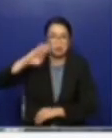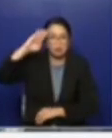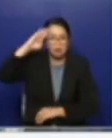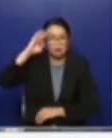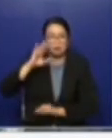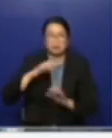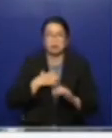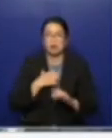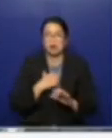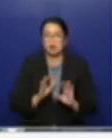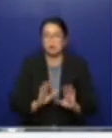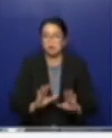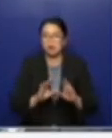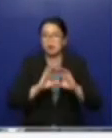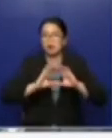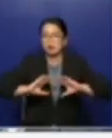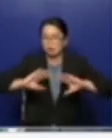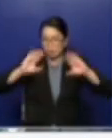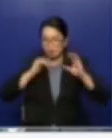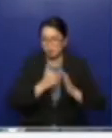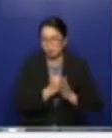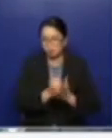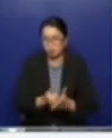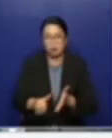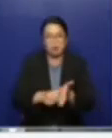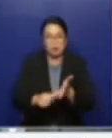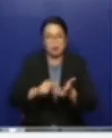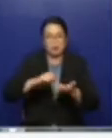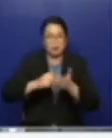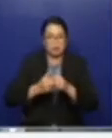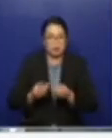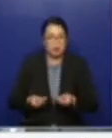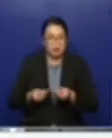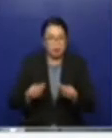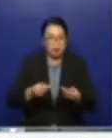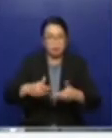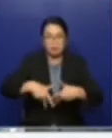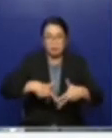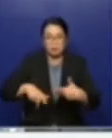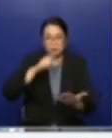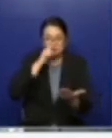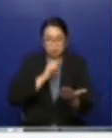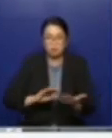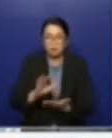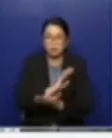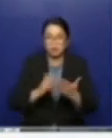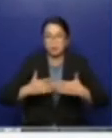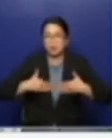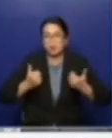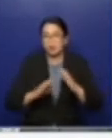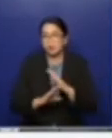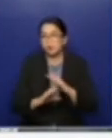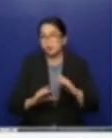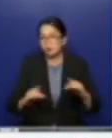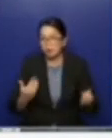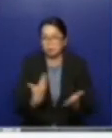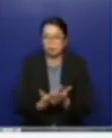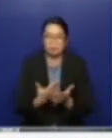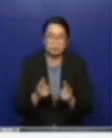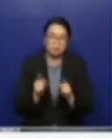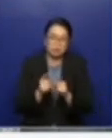ลได้หาทางแก้ไขเพื่อพี่น้องประชาชนทั้งประเทศจะได้มีความสงบสุขตราบใด